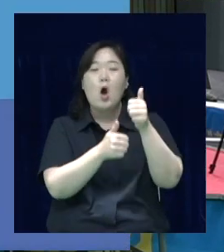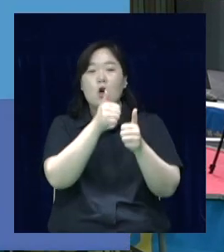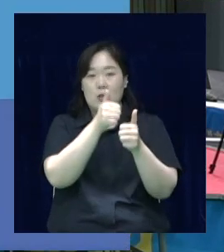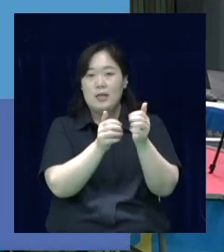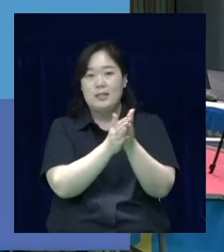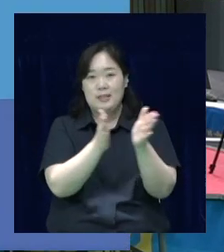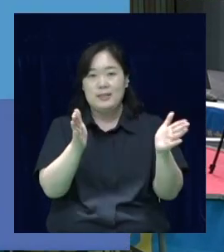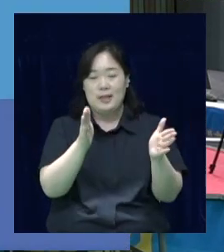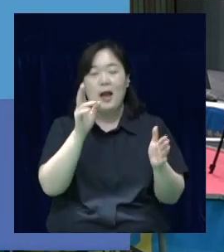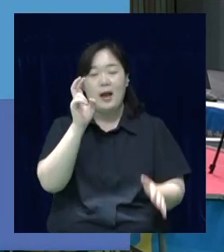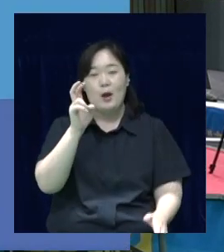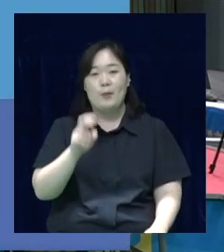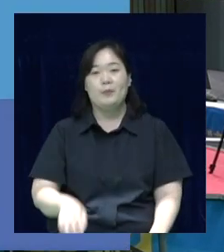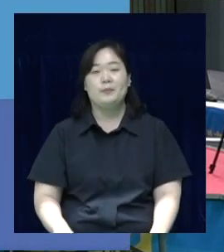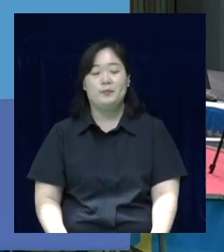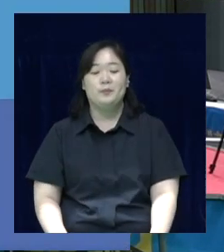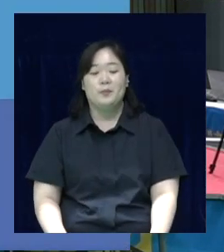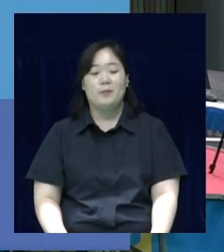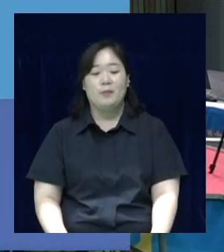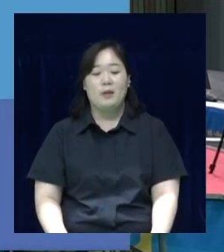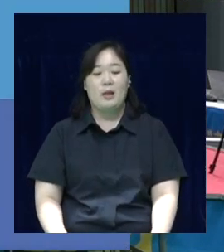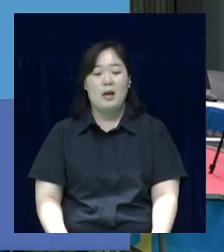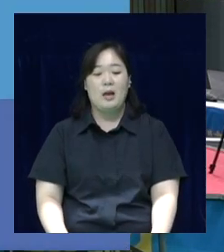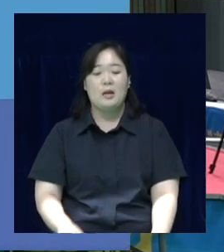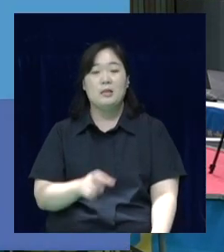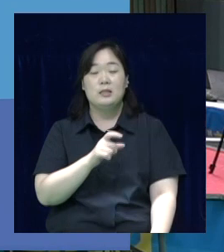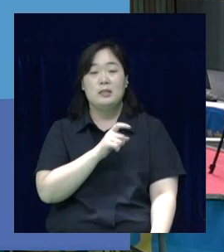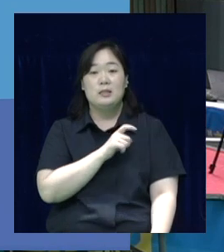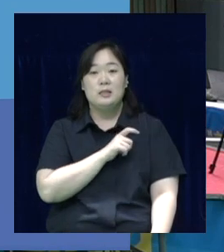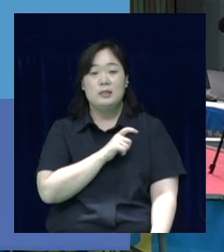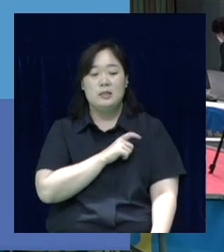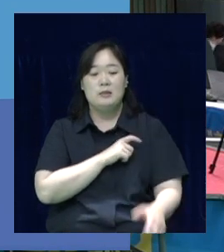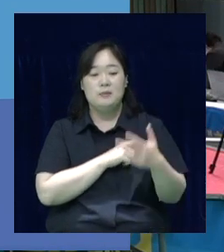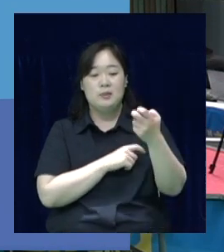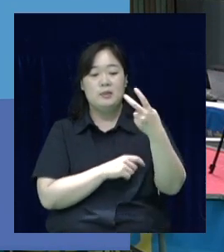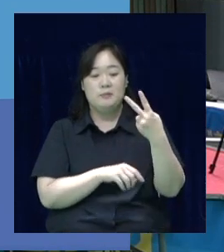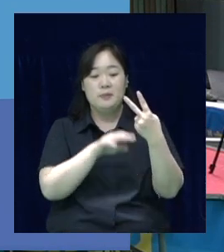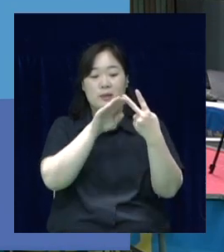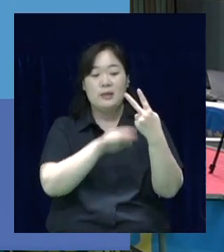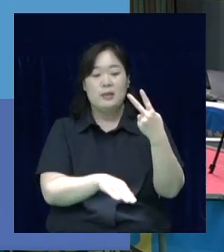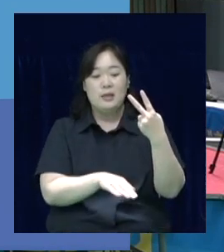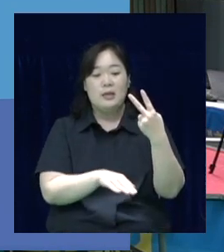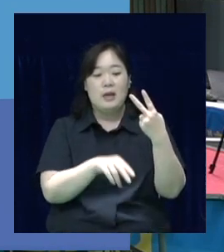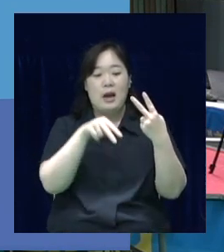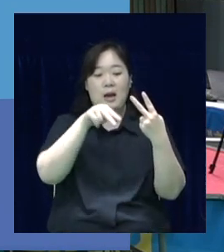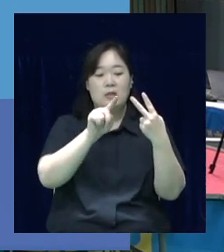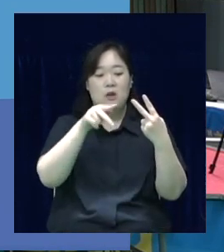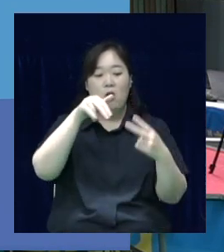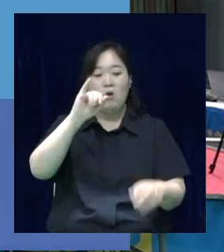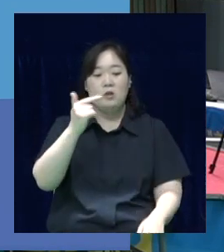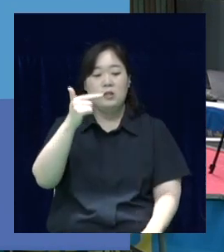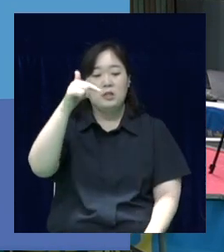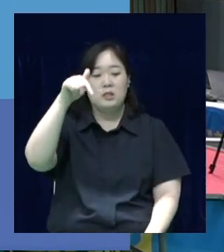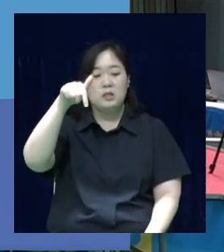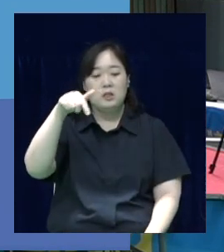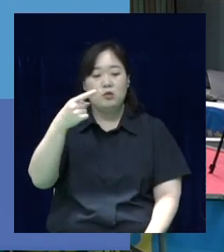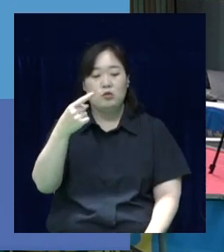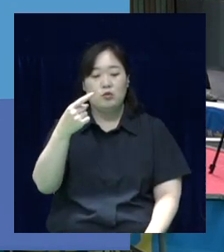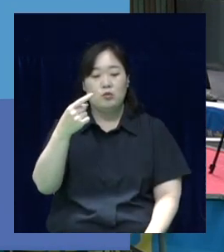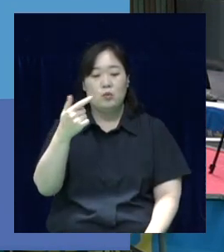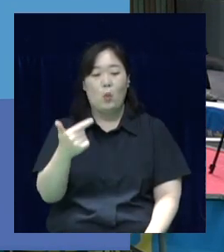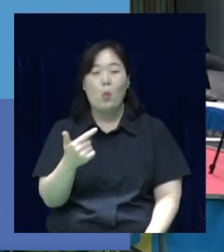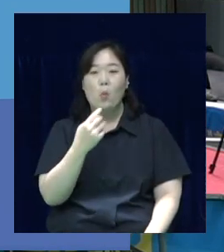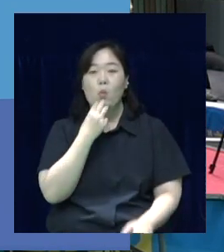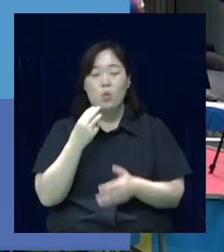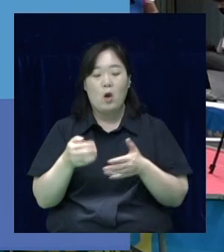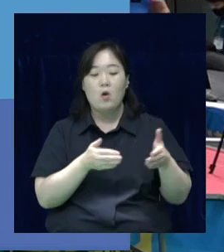펼쳐지겠습니다. 선수 명단을 좀 짚어드리도록 하겠습니다. 우선은 72kg 이하 체급이고요. 서진곤 선수 경기도 이제